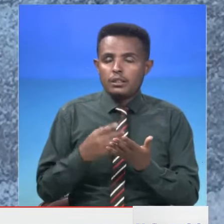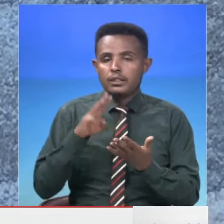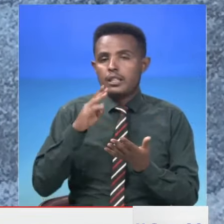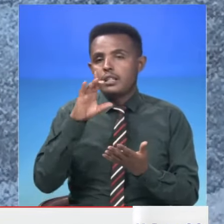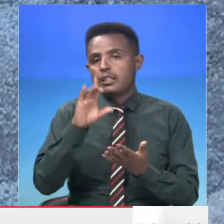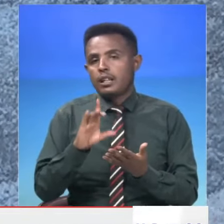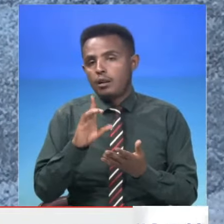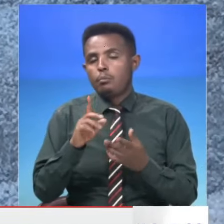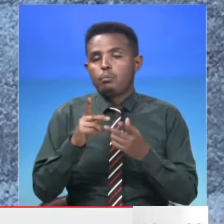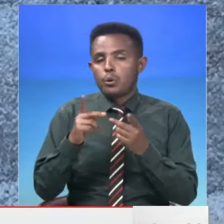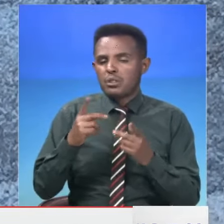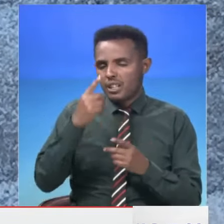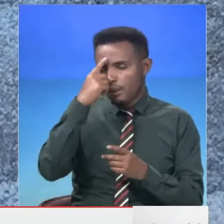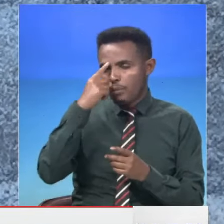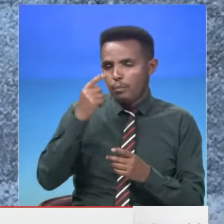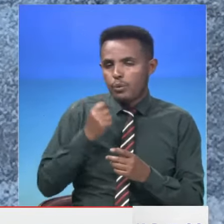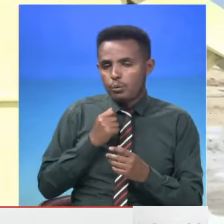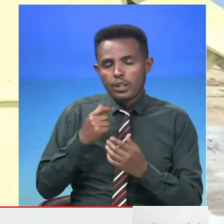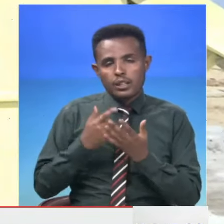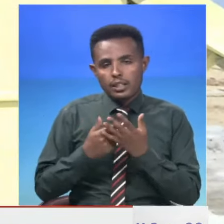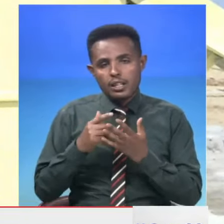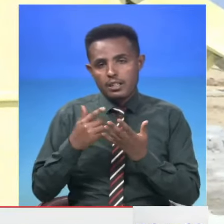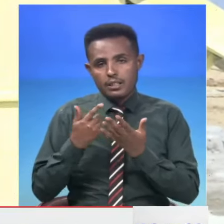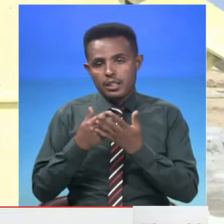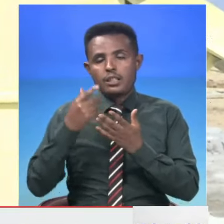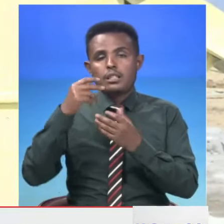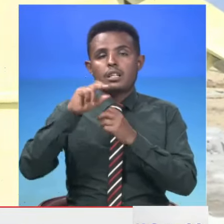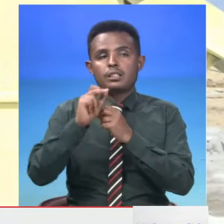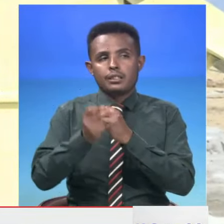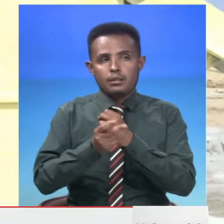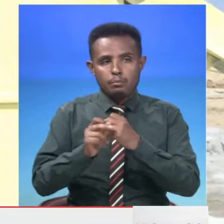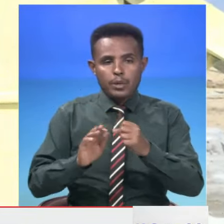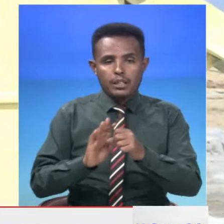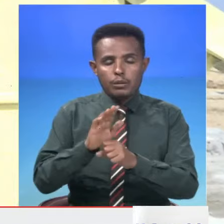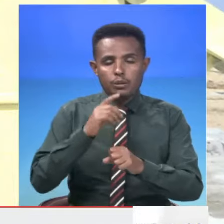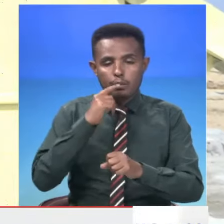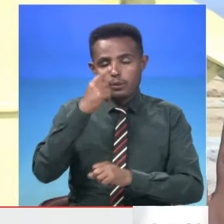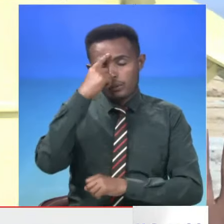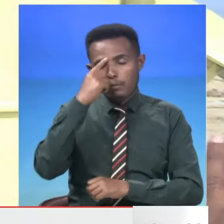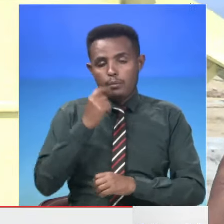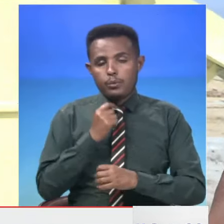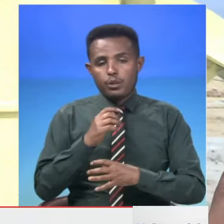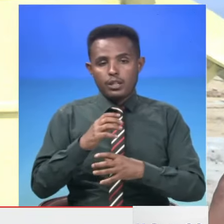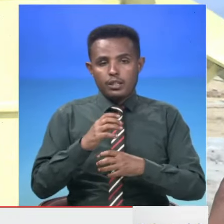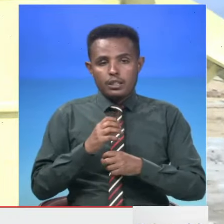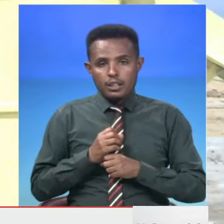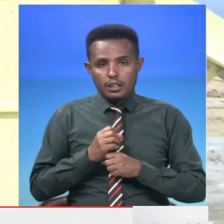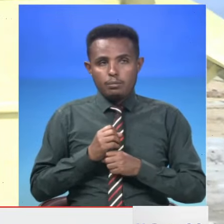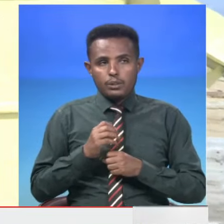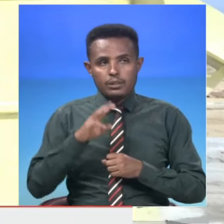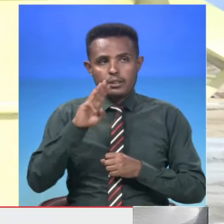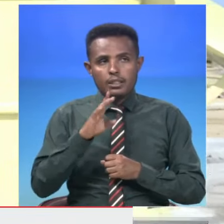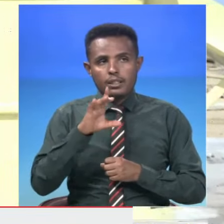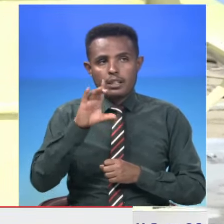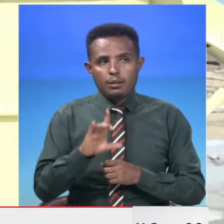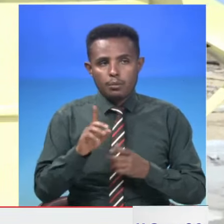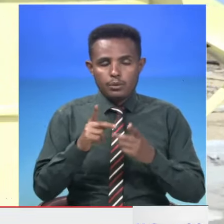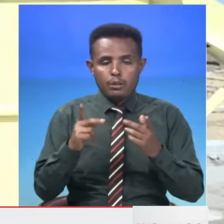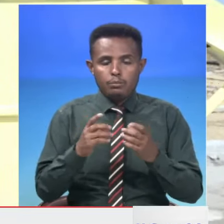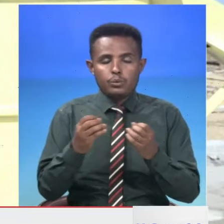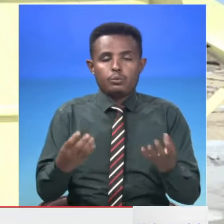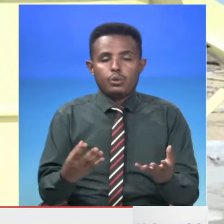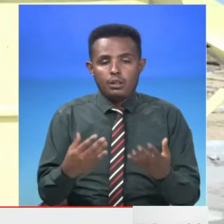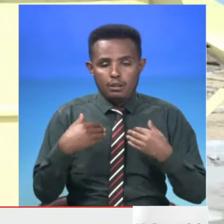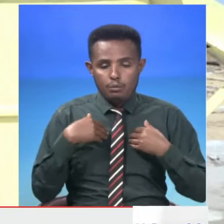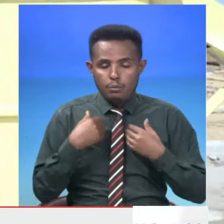ቦታ ተረክቦ ተማምኖ ይሄ ለዚህ ድርጅት በቂ ነው ተብለው ተማምነው የተረከቡት አለ ስልካ ቦታ ብዙ ነው የተረከቡት